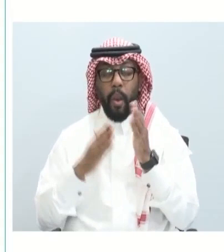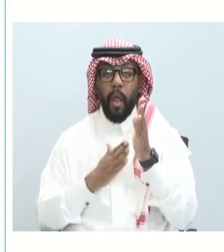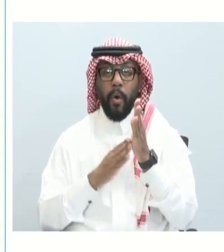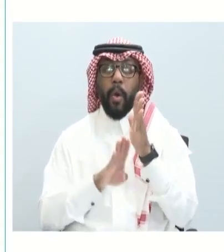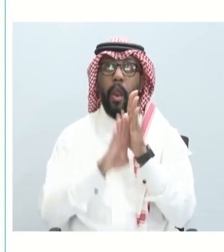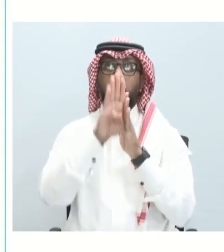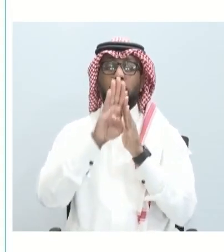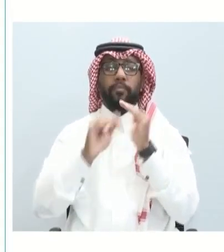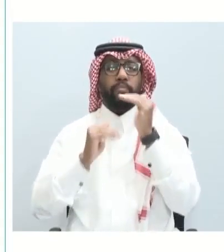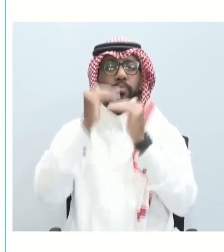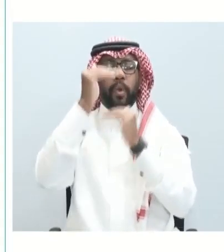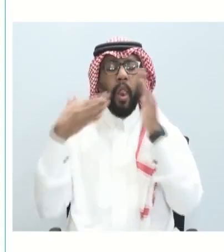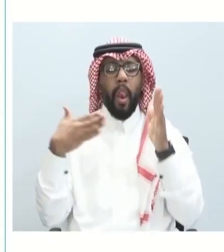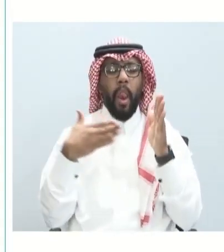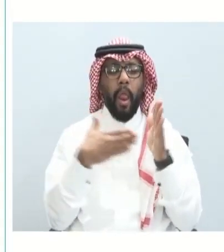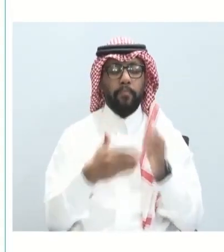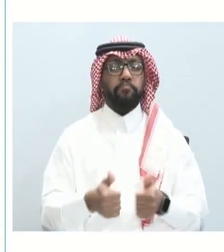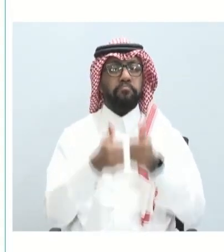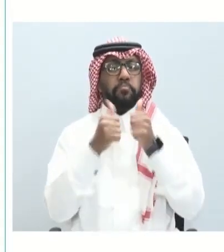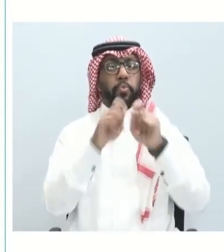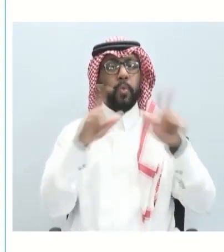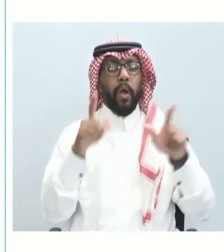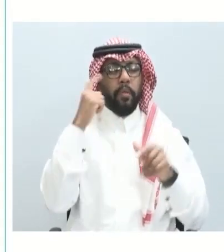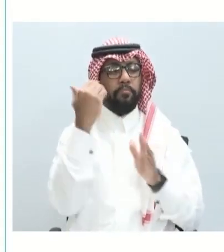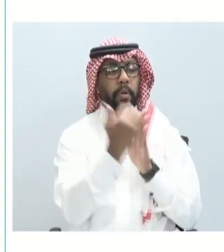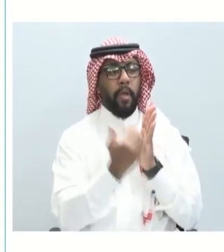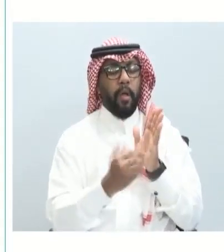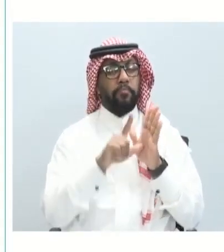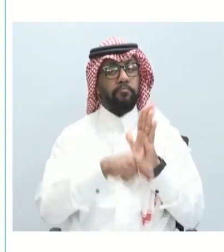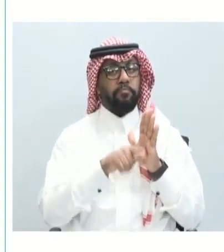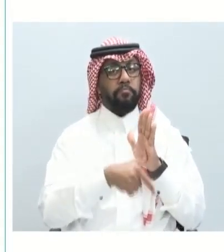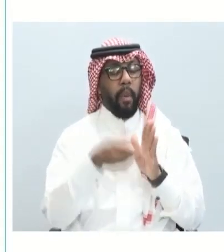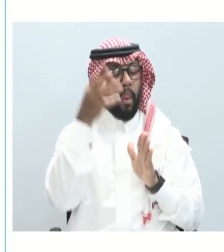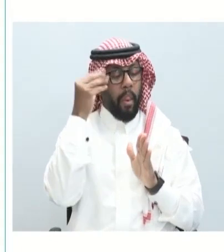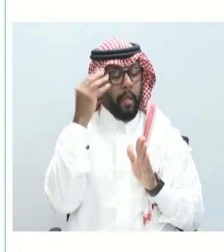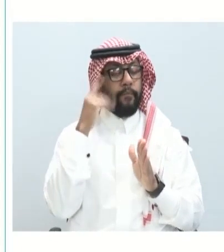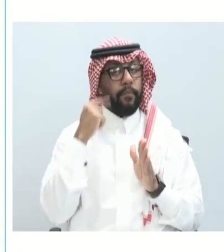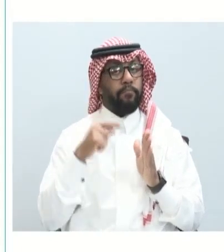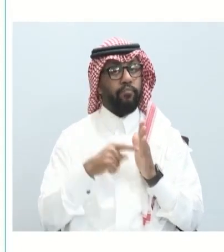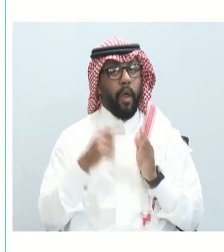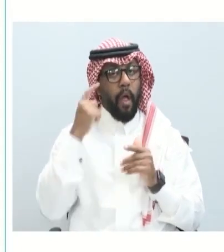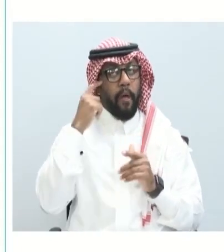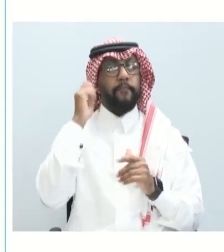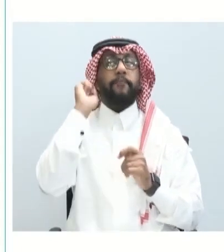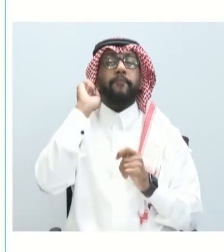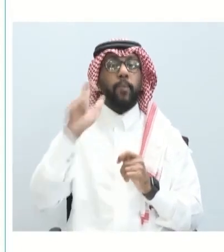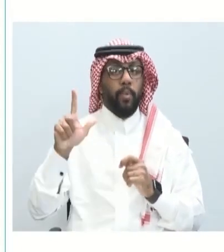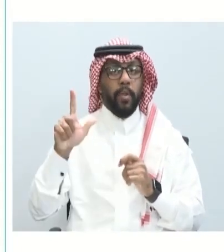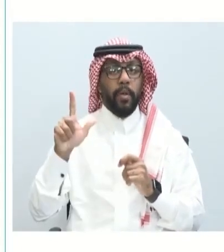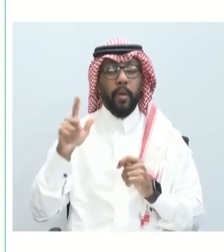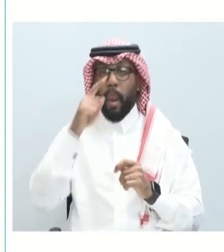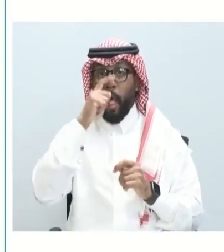بالضروره واخيرا هل يوجد خلل في الاستدلال اذا المفكر المنطقي يجب عليه